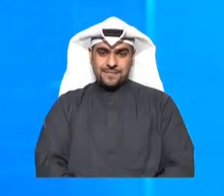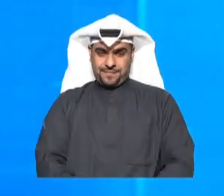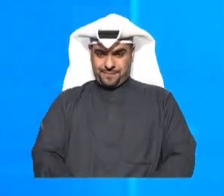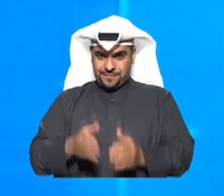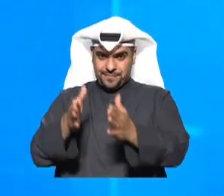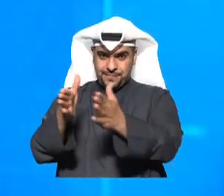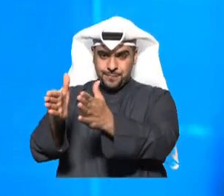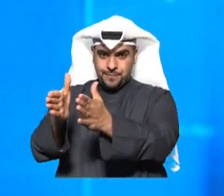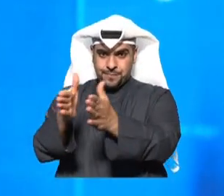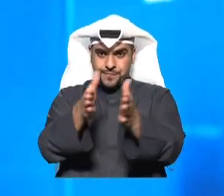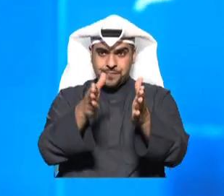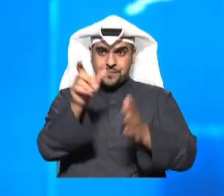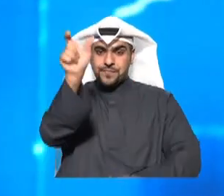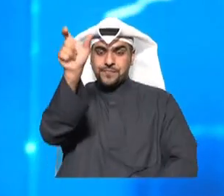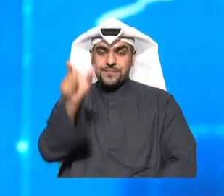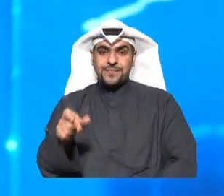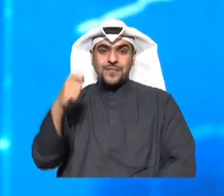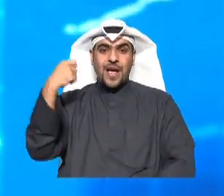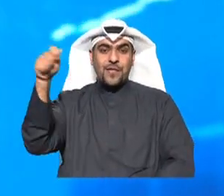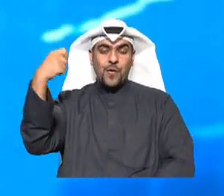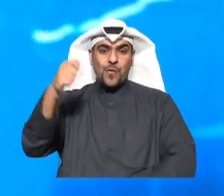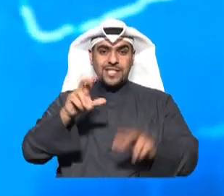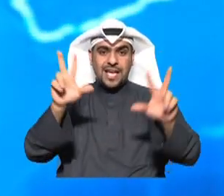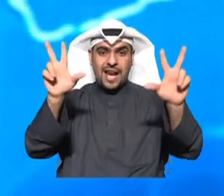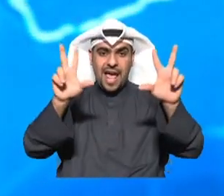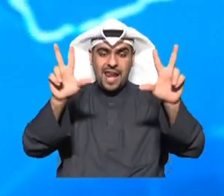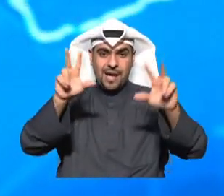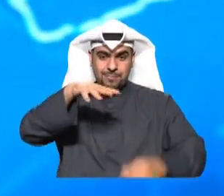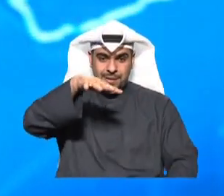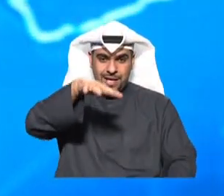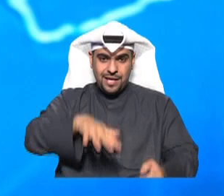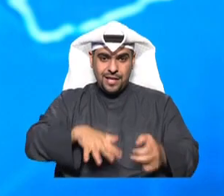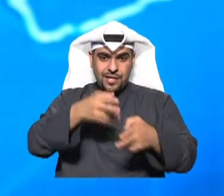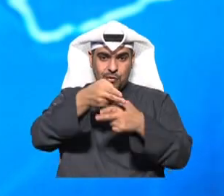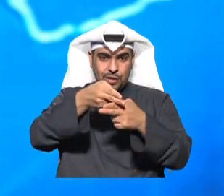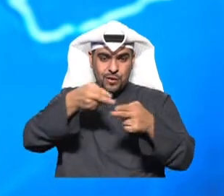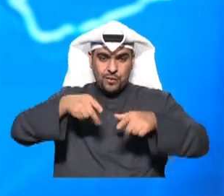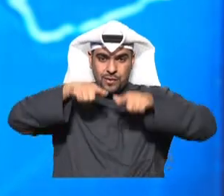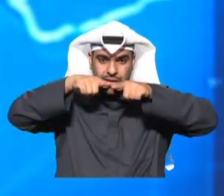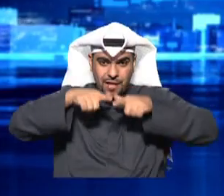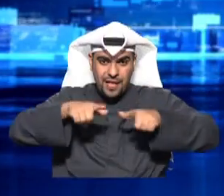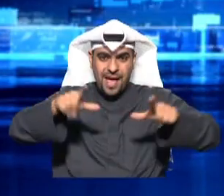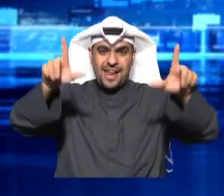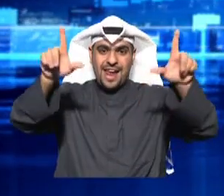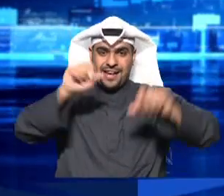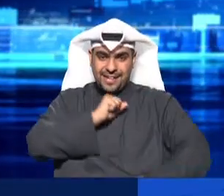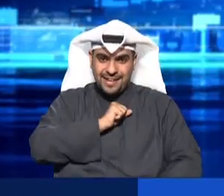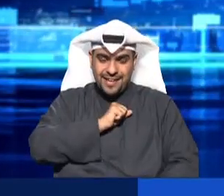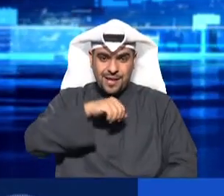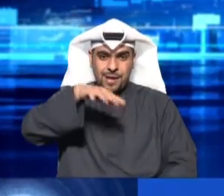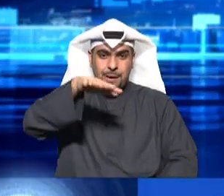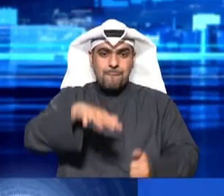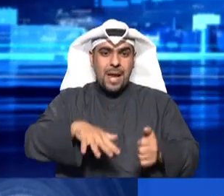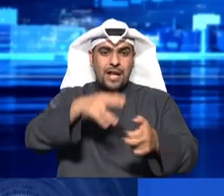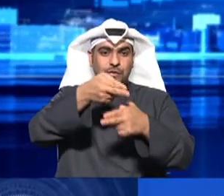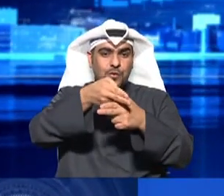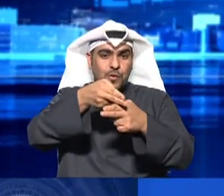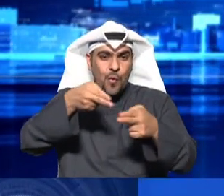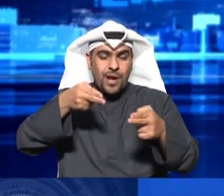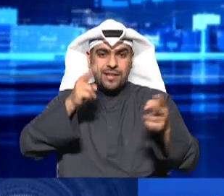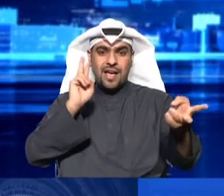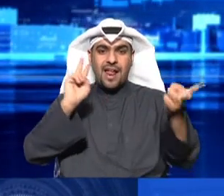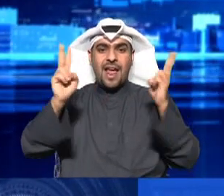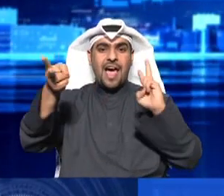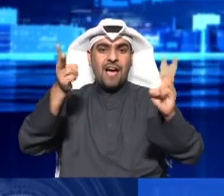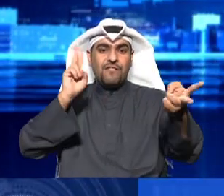قال وزير الإعلام وزير الدولة لشؤون الشباب محمد الجبري أن احتفال الكويت بمرور 14 عاما على تولي حضرة صاحب السمو